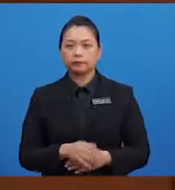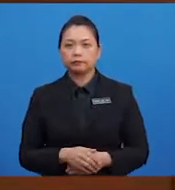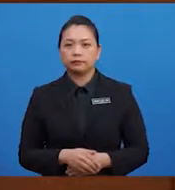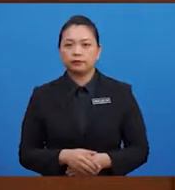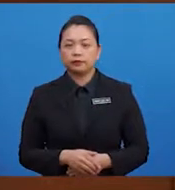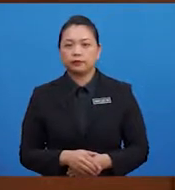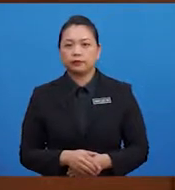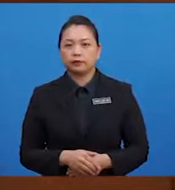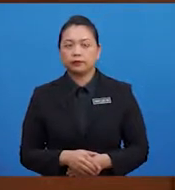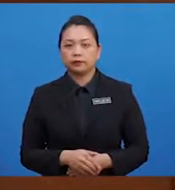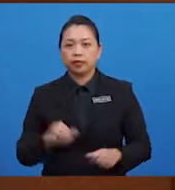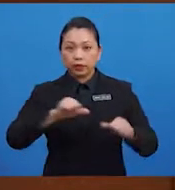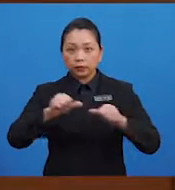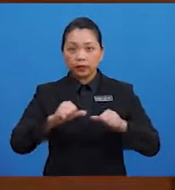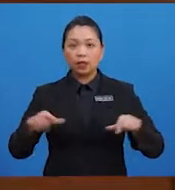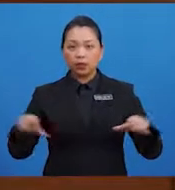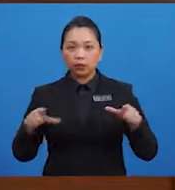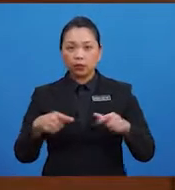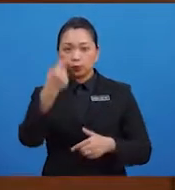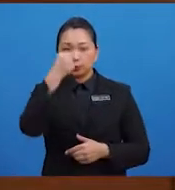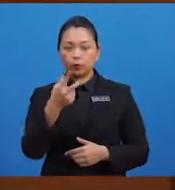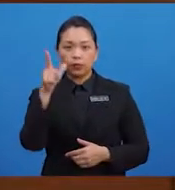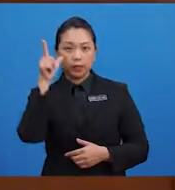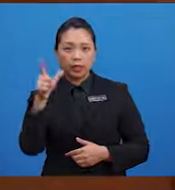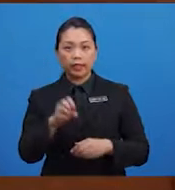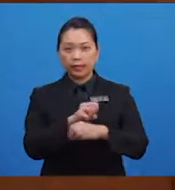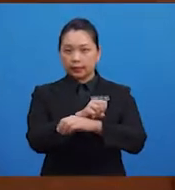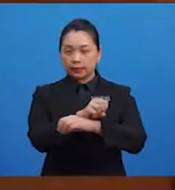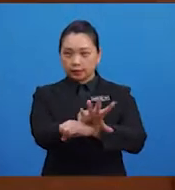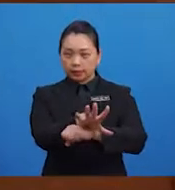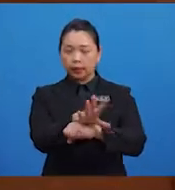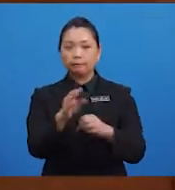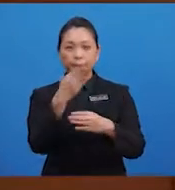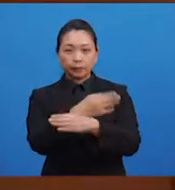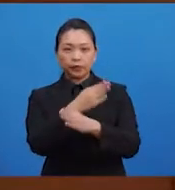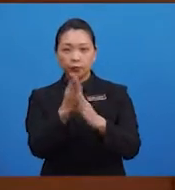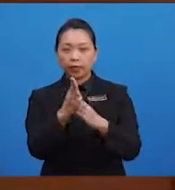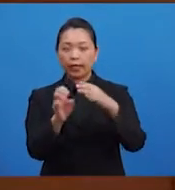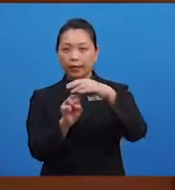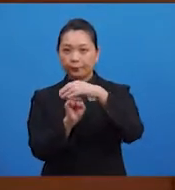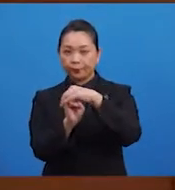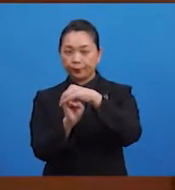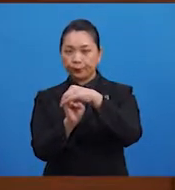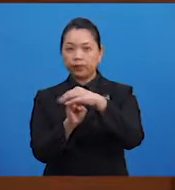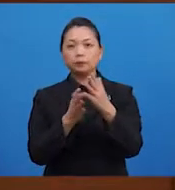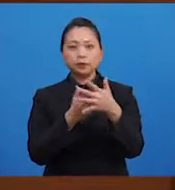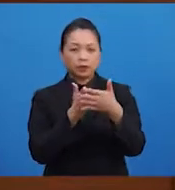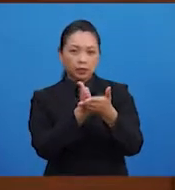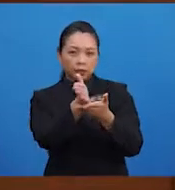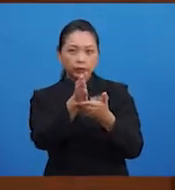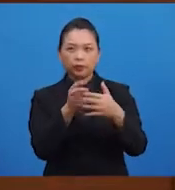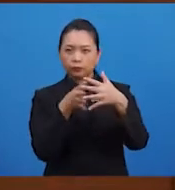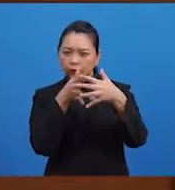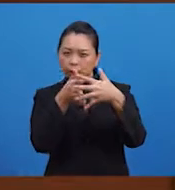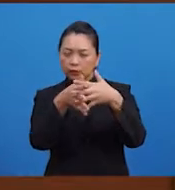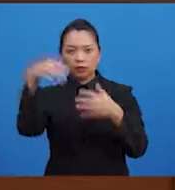Aktiviti pendianan dilakukan dengan melihat kesan pembentukan embrio melalui penebusan cahaya lampu pendianan